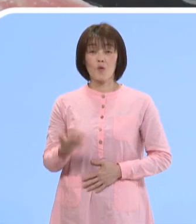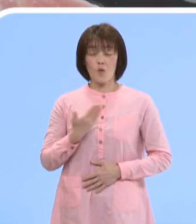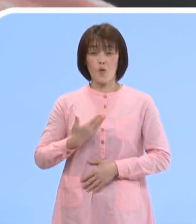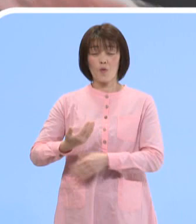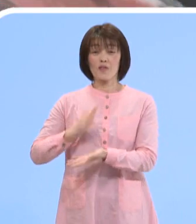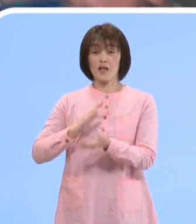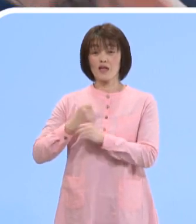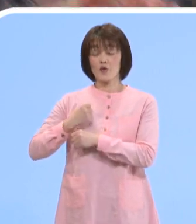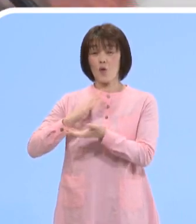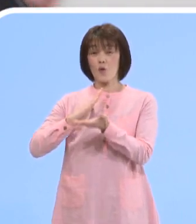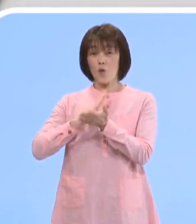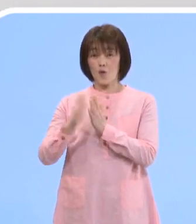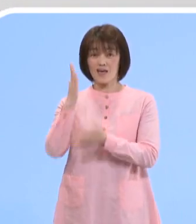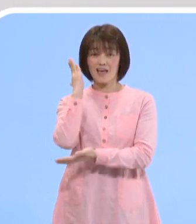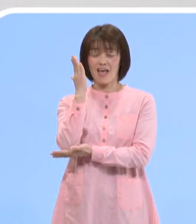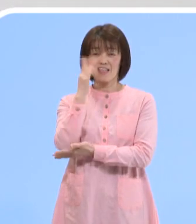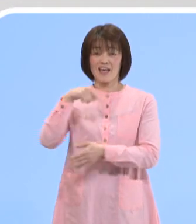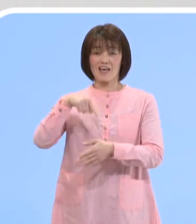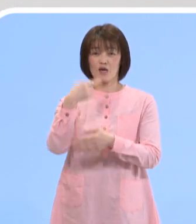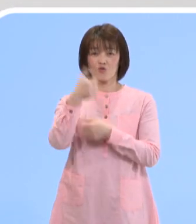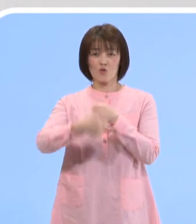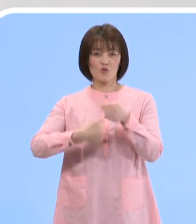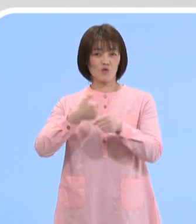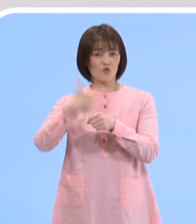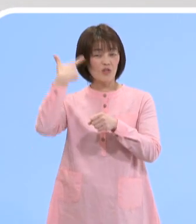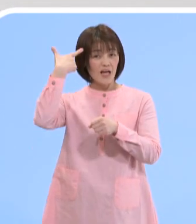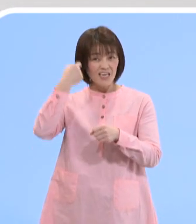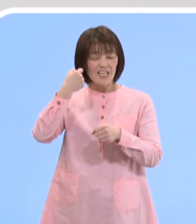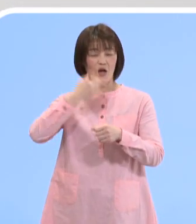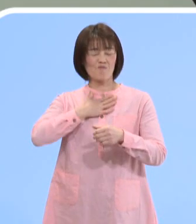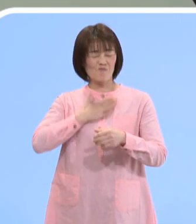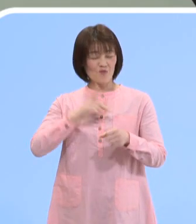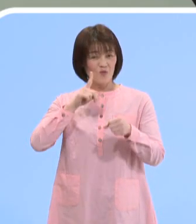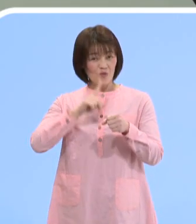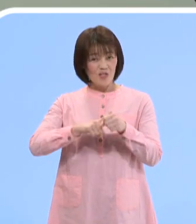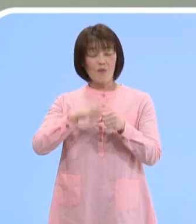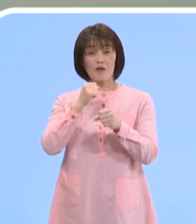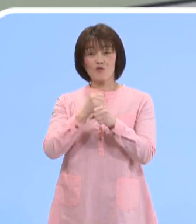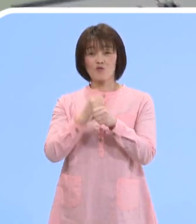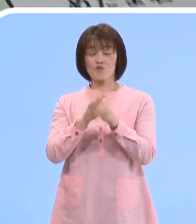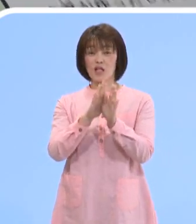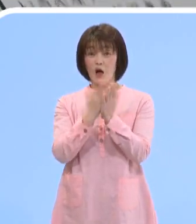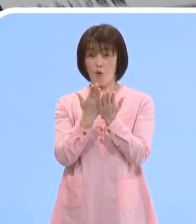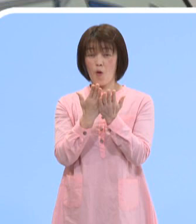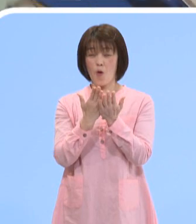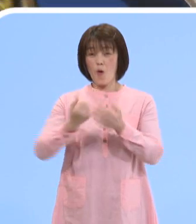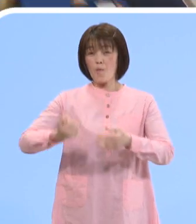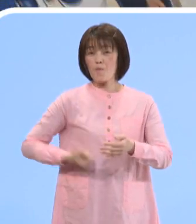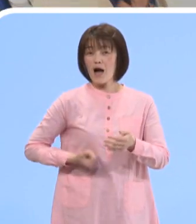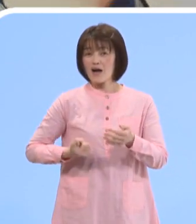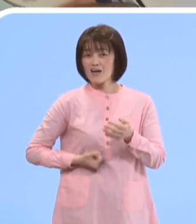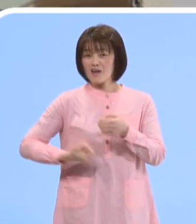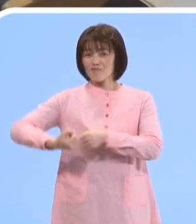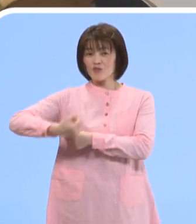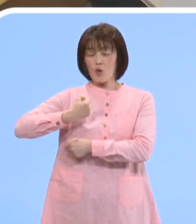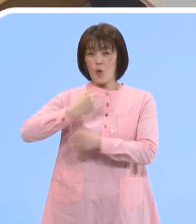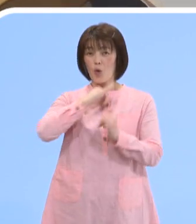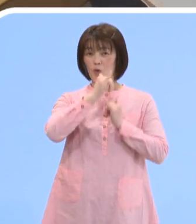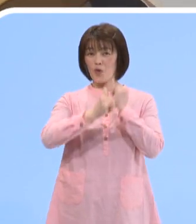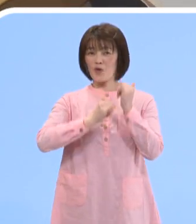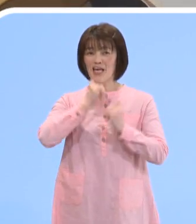そして県政150周年を迎えた兵庫県を知ってもらうために作られた漫画兵庫の歴